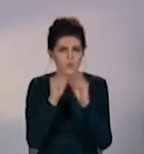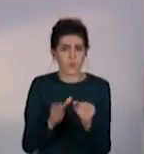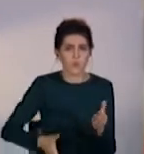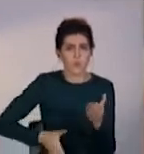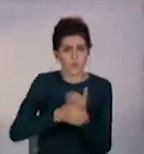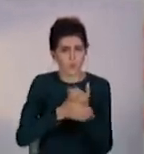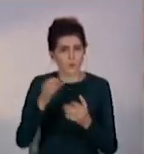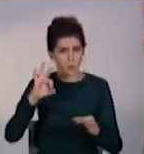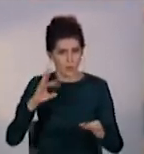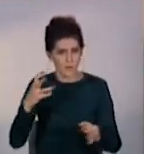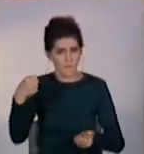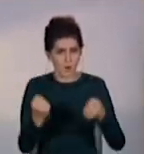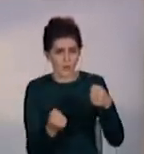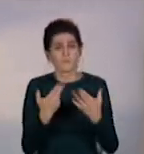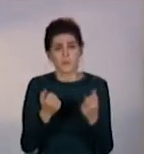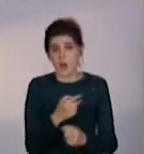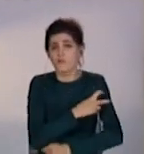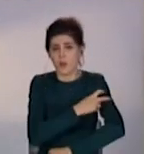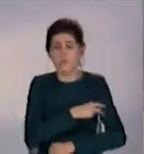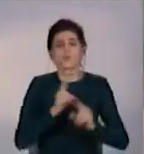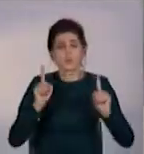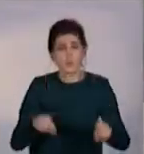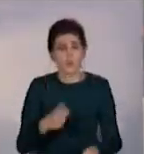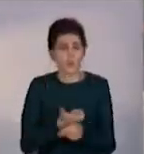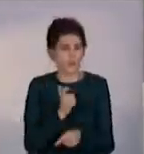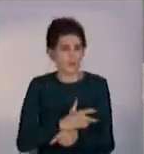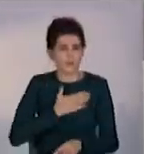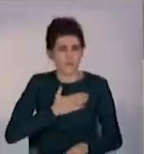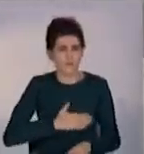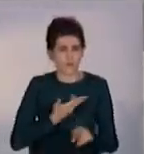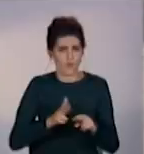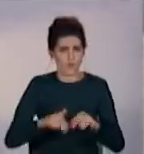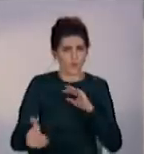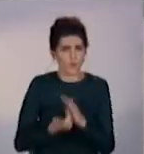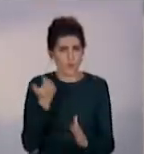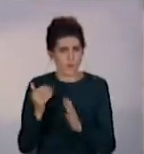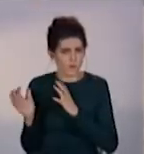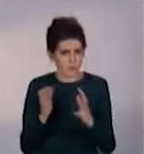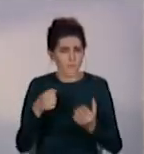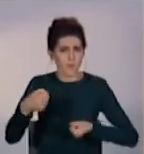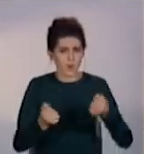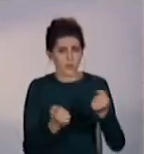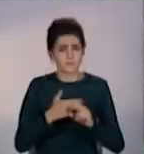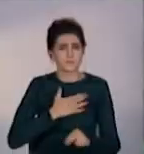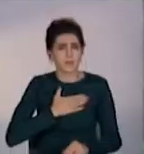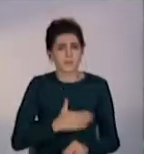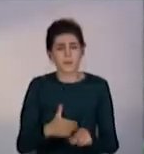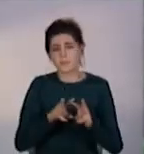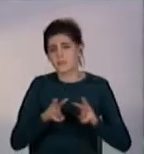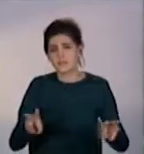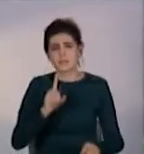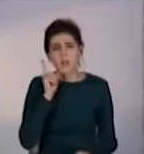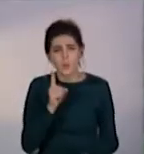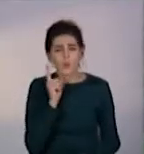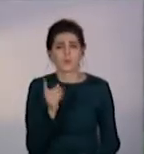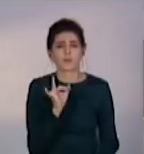Самі медики також задоволені оновленням автопарку. За ініціативою президента Володимира Зеленського і за особистим